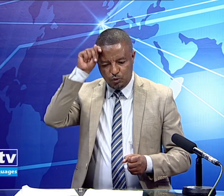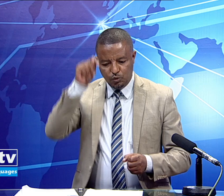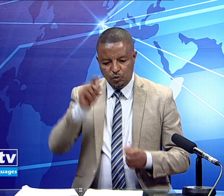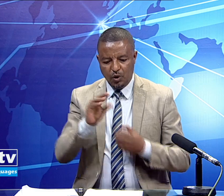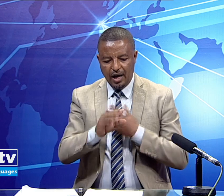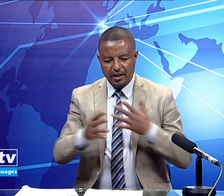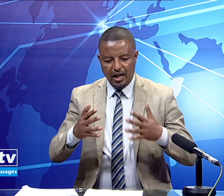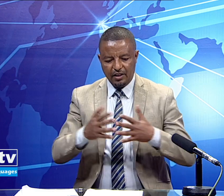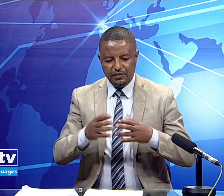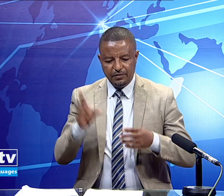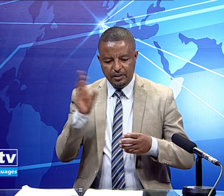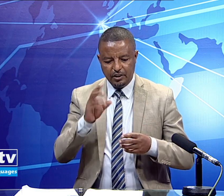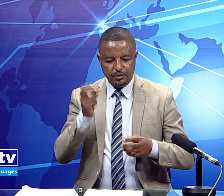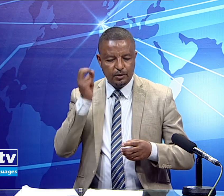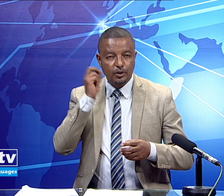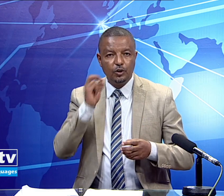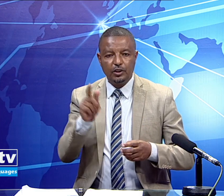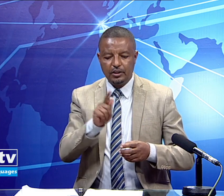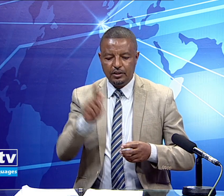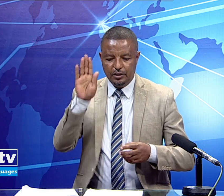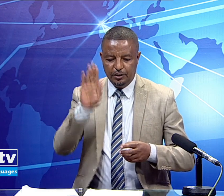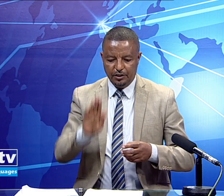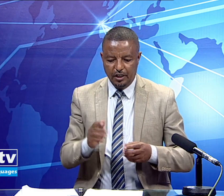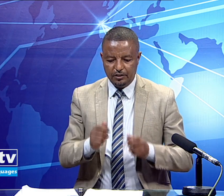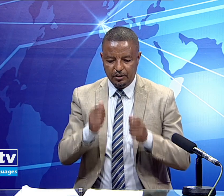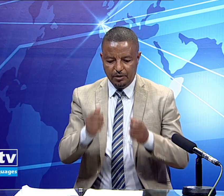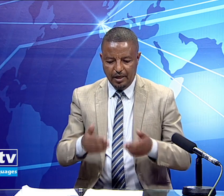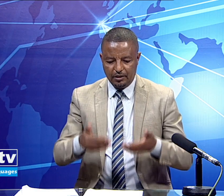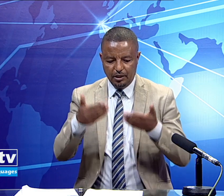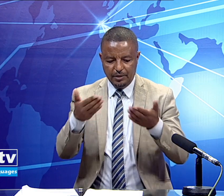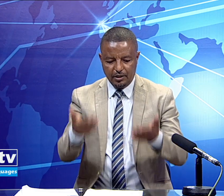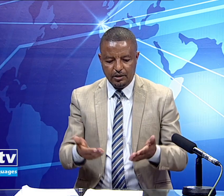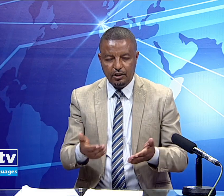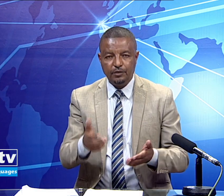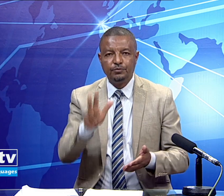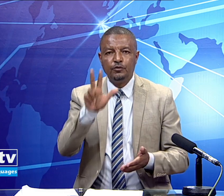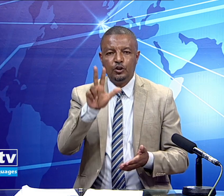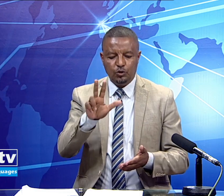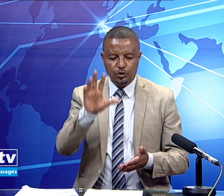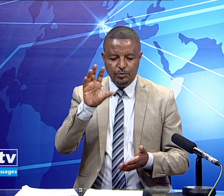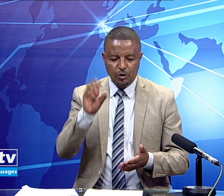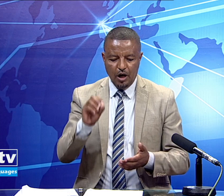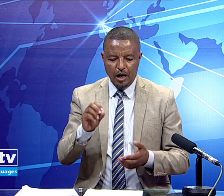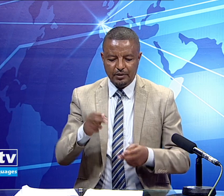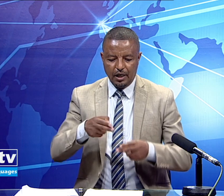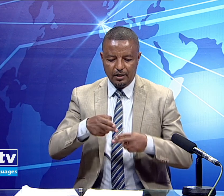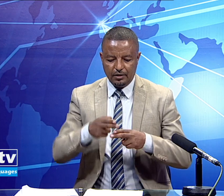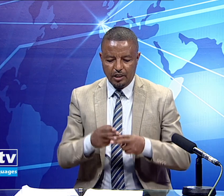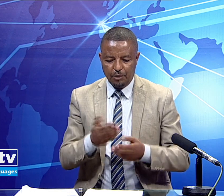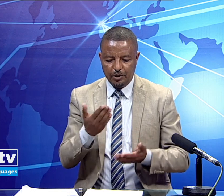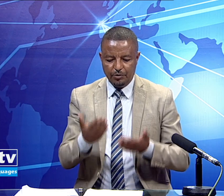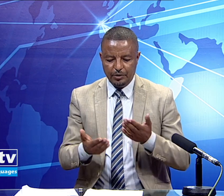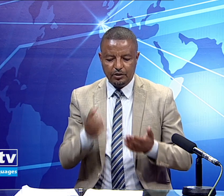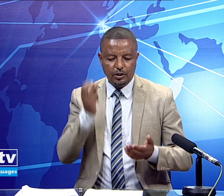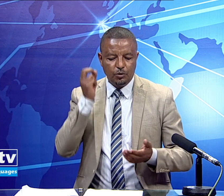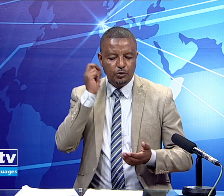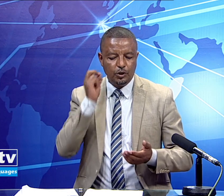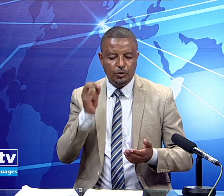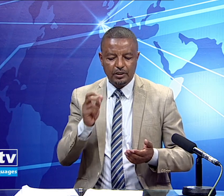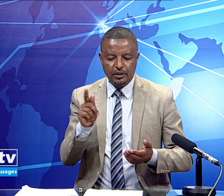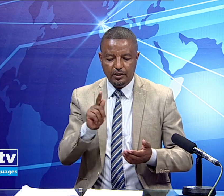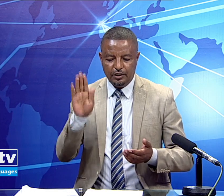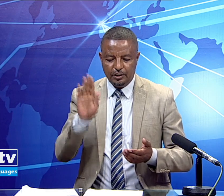ደራርቱ ቱሉ አገር አቀፍ የክብር የወርቅ ንሻን ሽልማት ተበረከተ። 650 ግራም